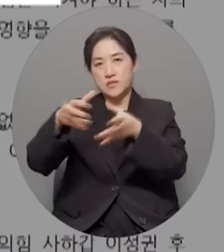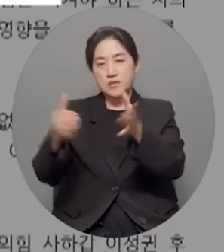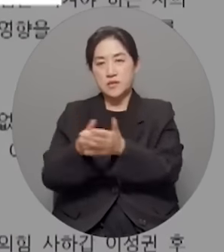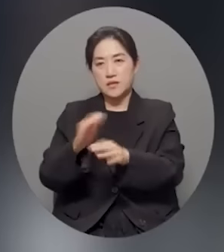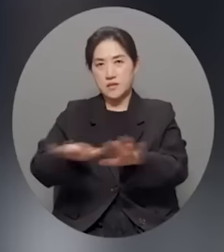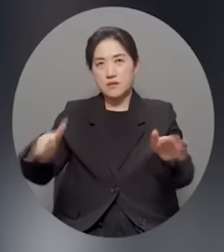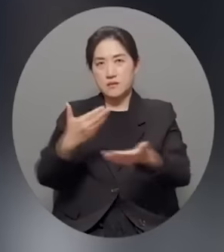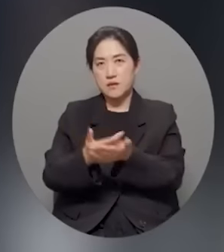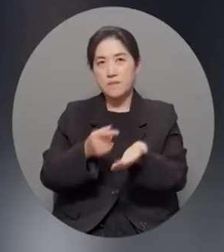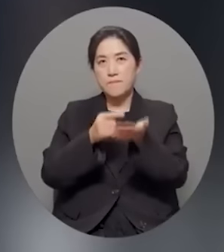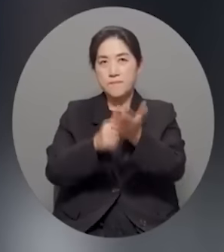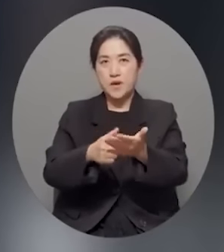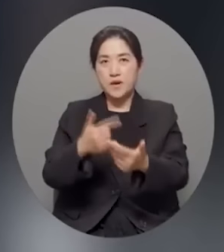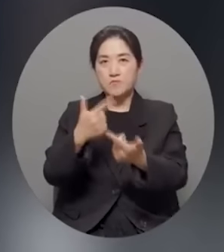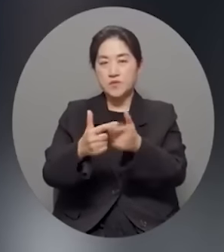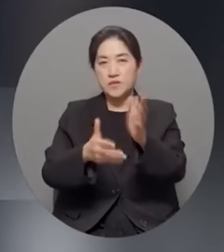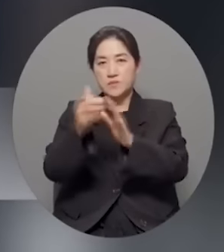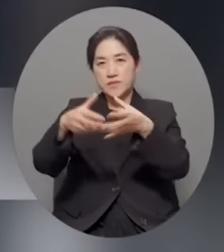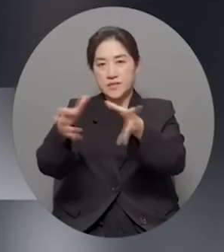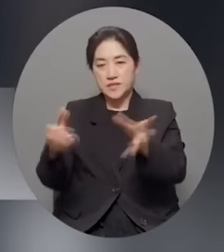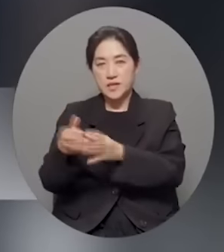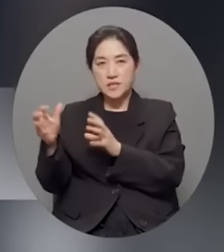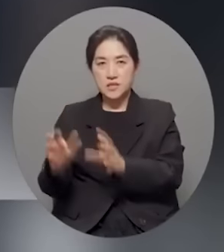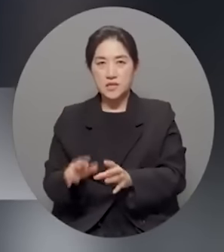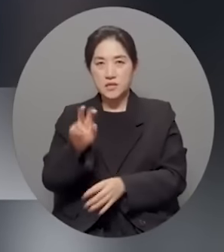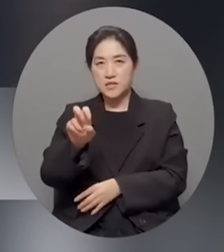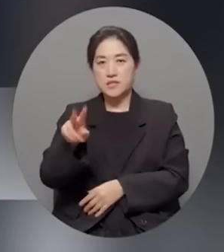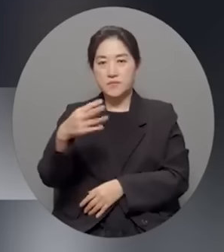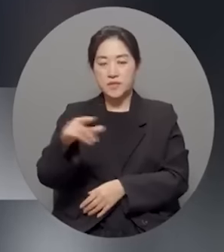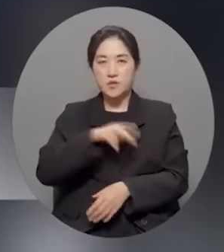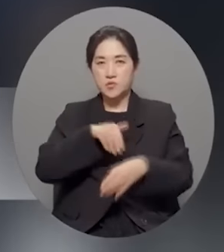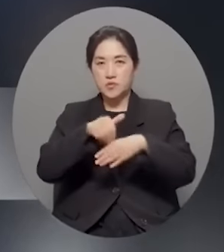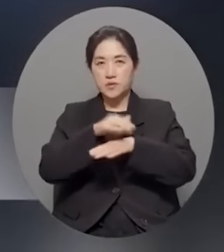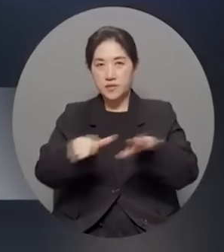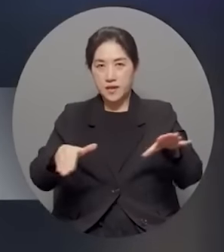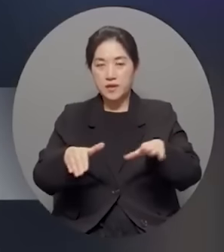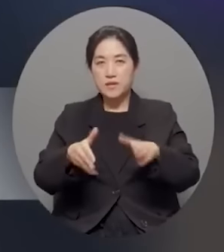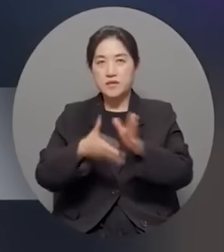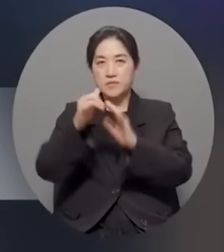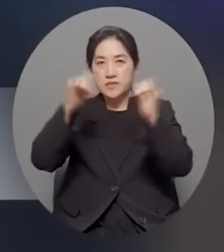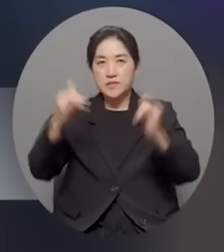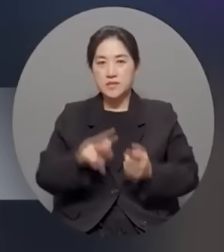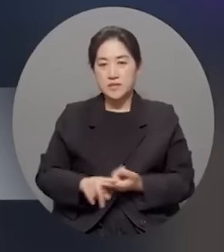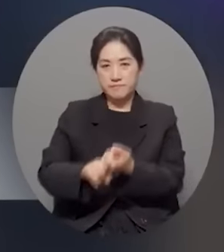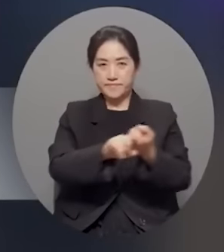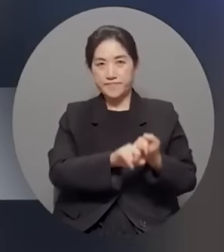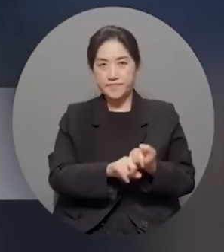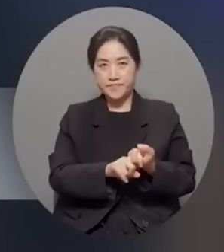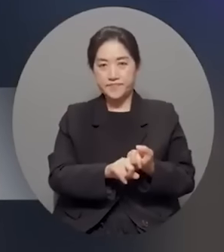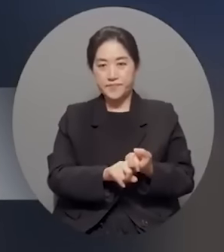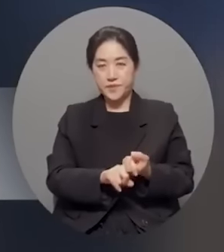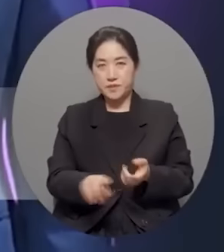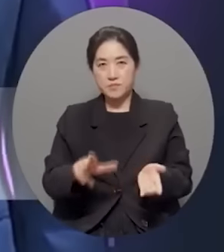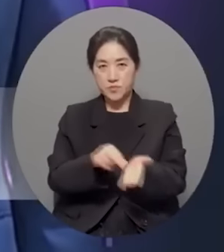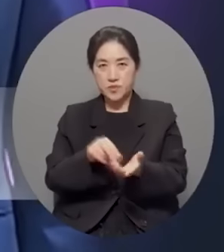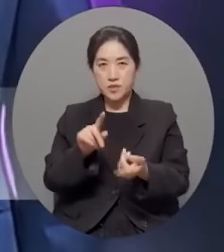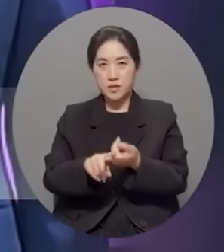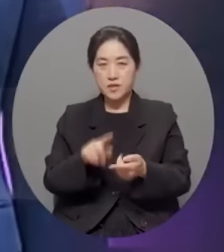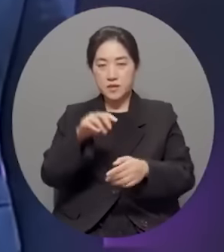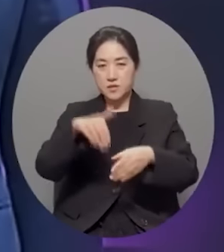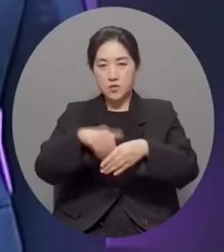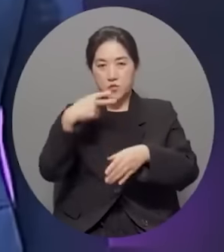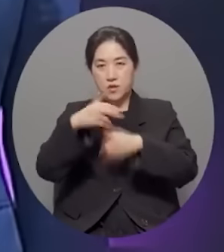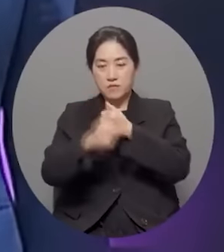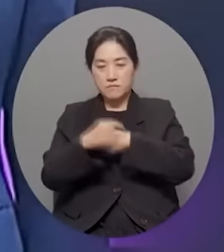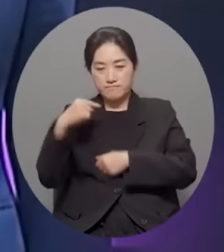요구했고 부산시민단체가 모인 22대 총선 대응 부산시민사회 네트워크는 해당 의혹에 대한 선관위의